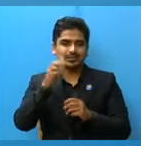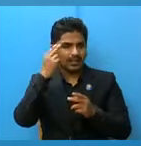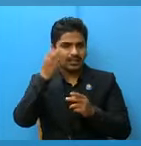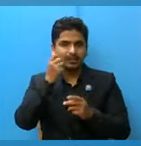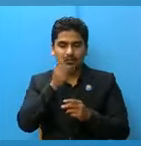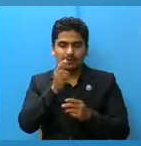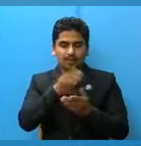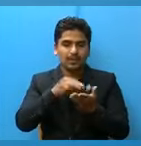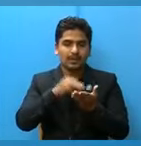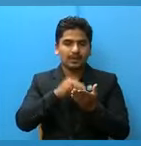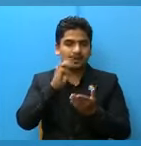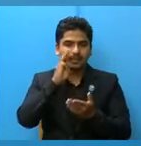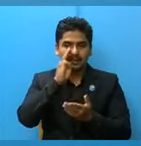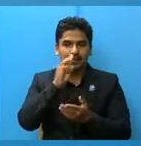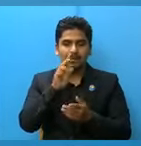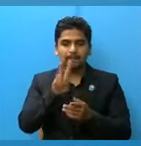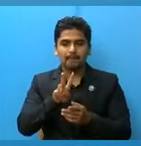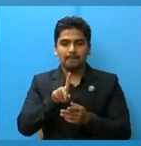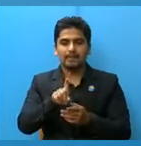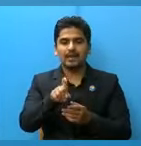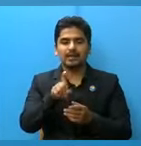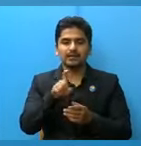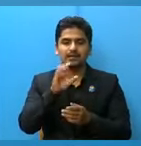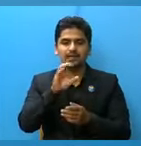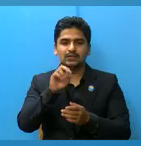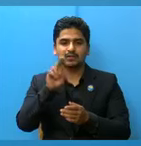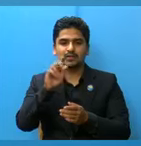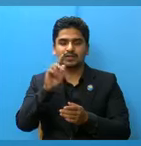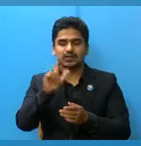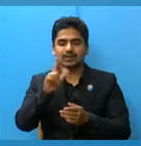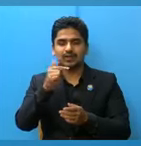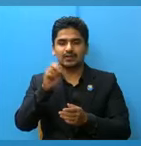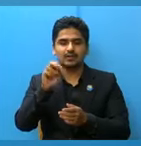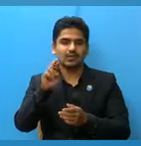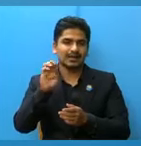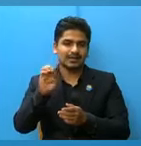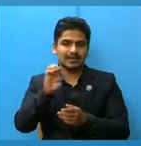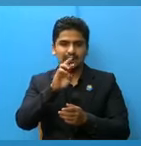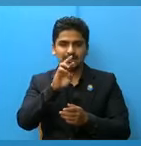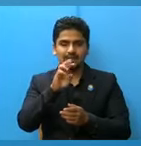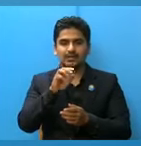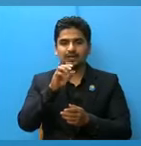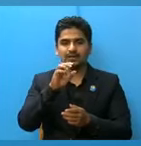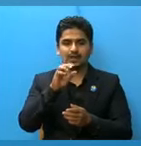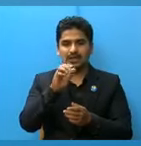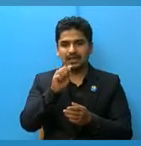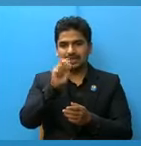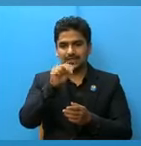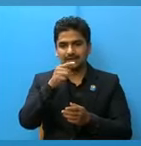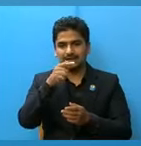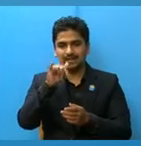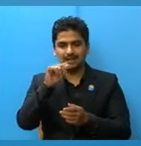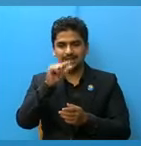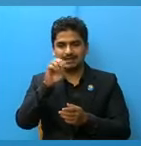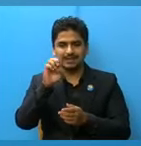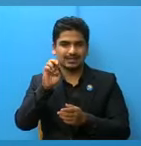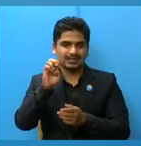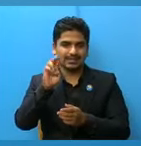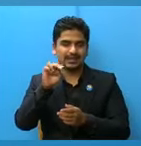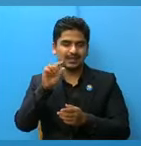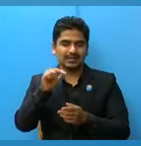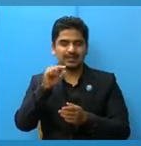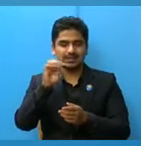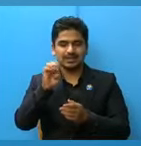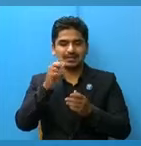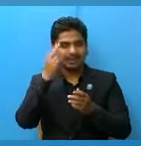हमिए रोवले यह वाइयरैस केल्चर मां रो चाहिए ऐंटिजन डेतेक्सन को टेस्ट अएलै नेपाल मां और नेपाल लंगा